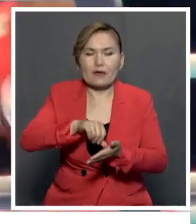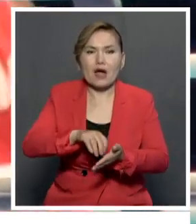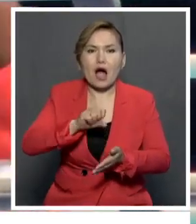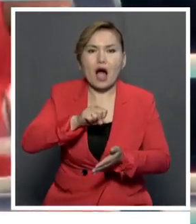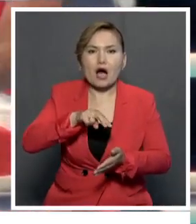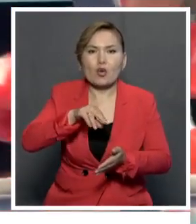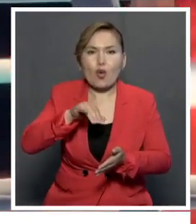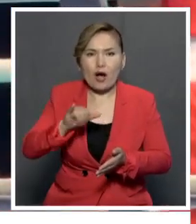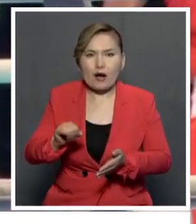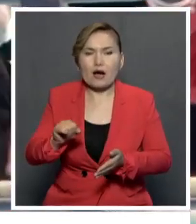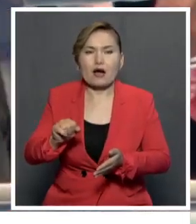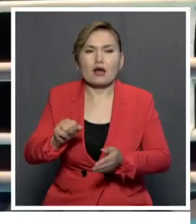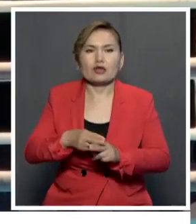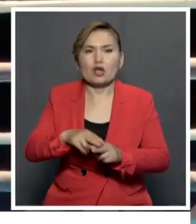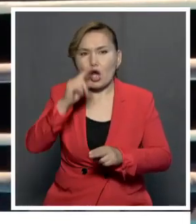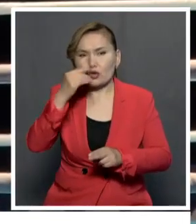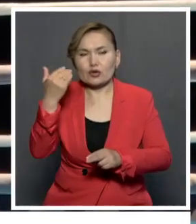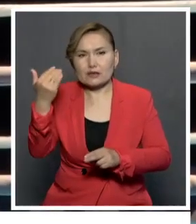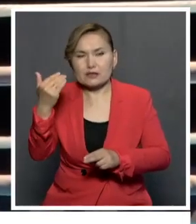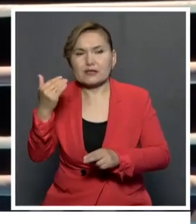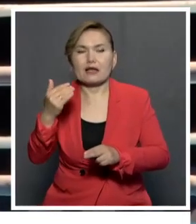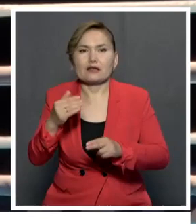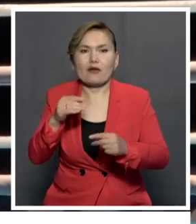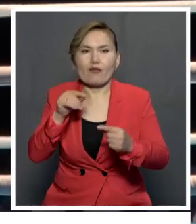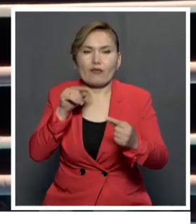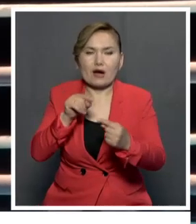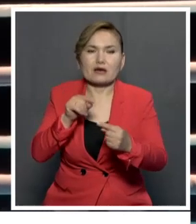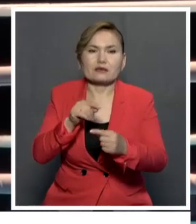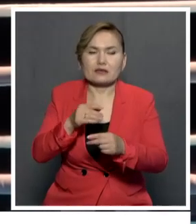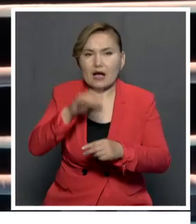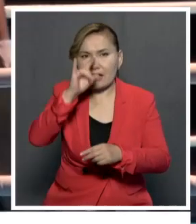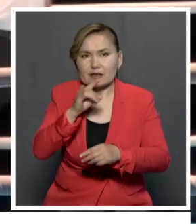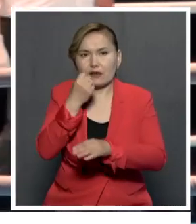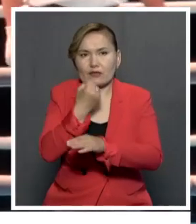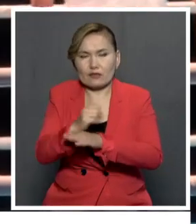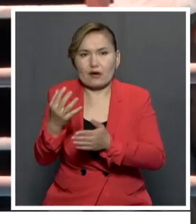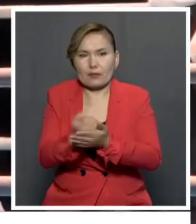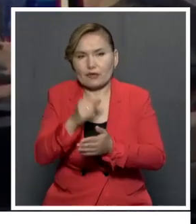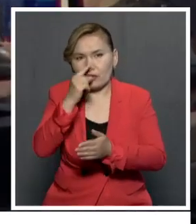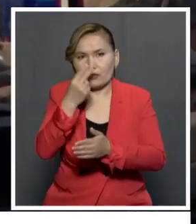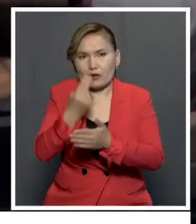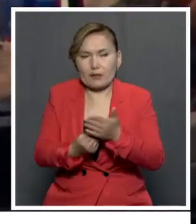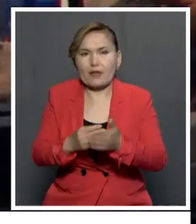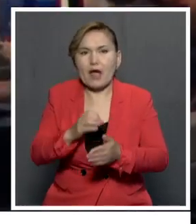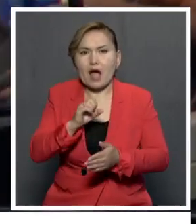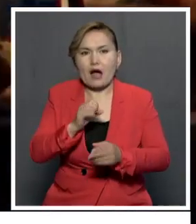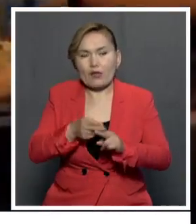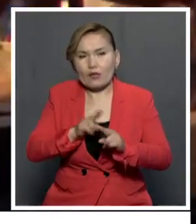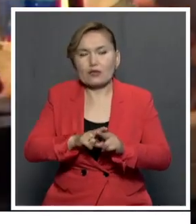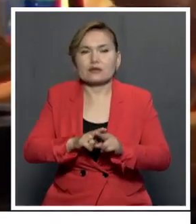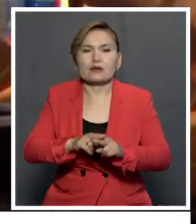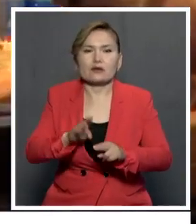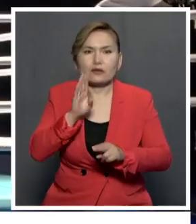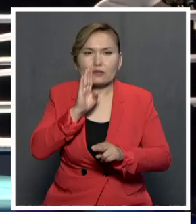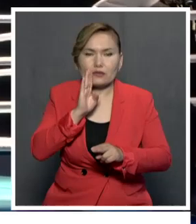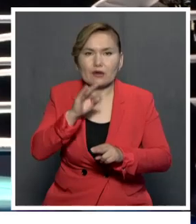Алуа Балғыбекова үндістандық қарсыласын жеңді. Артынша 51 келі салмақтағы екі дүркін әлем чемпионы Назым Қызайбай бірінші раундта қарсыласын